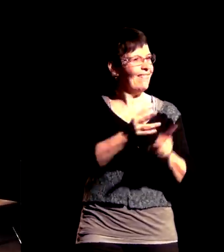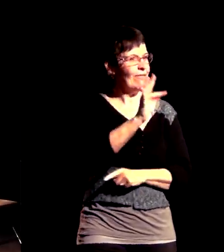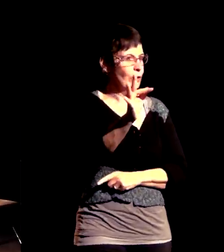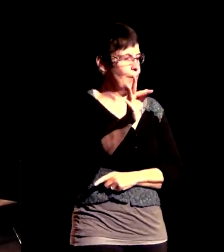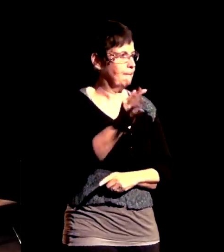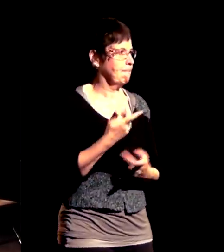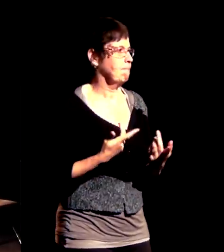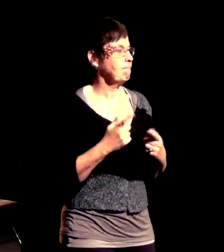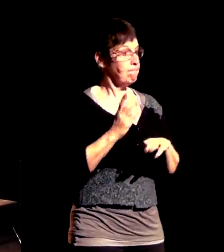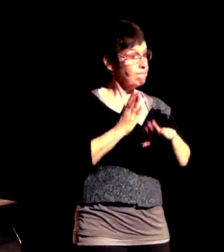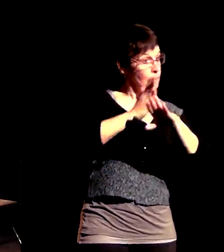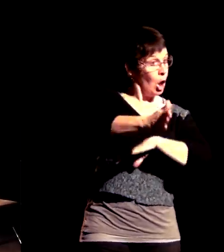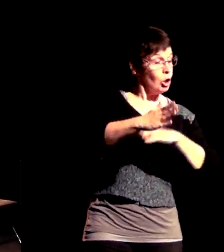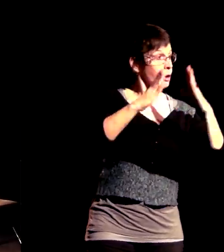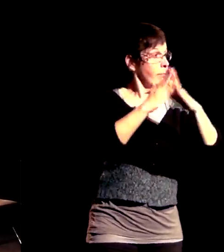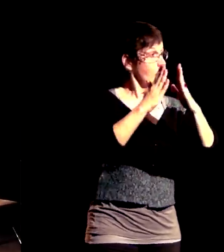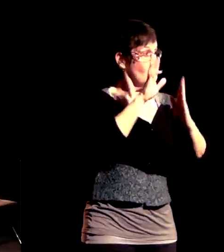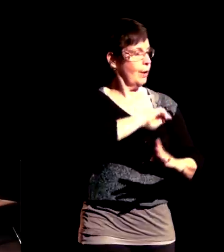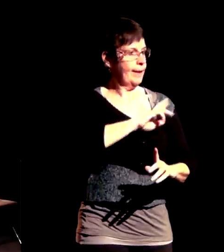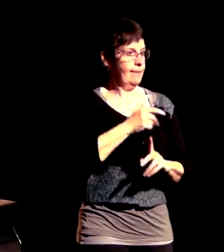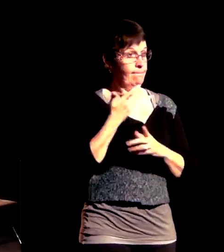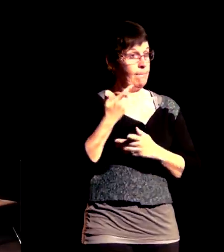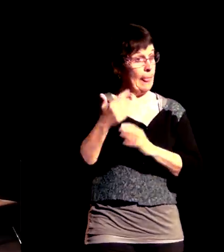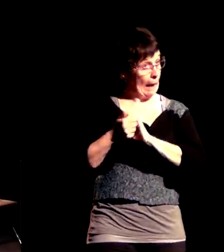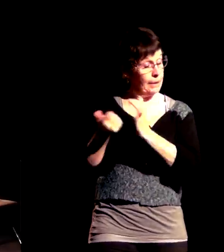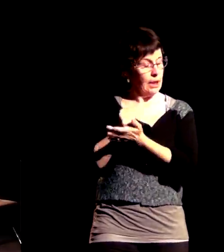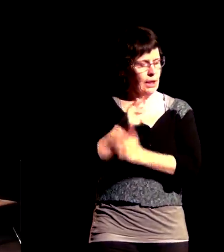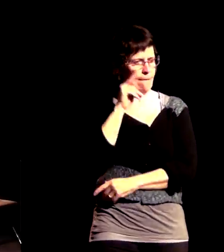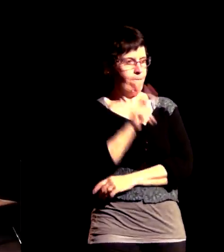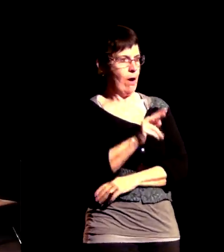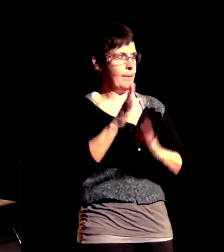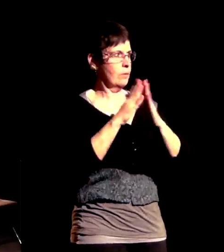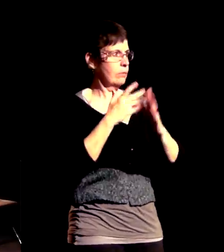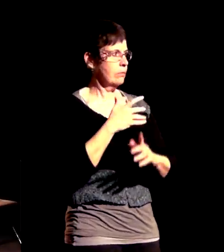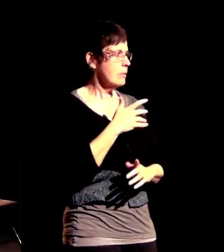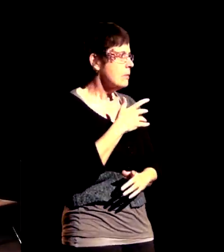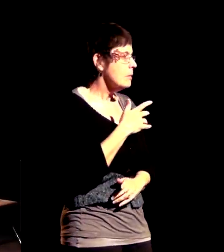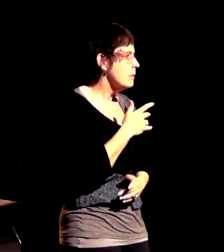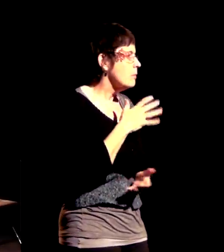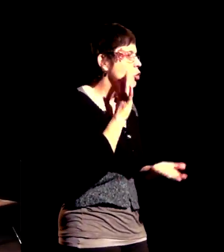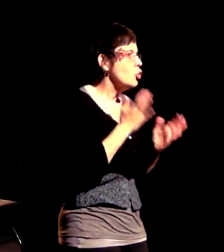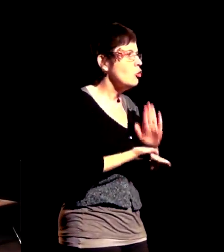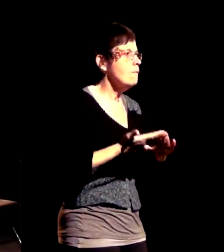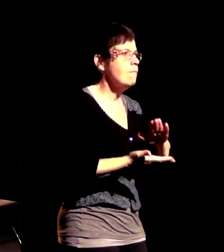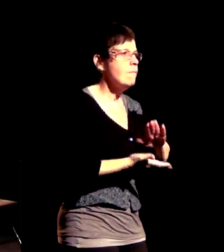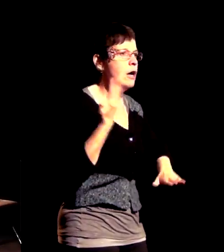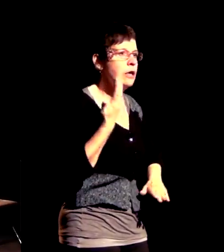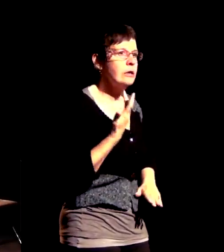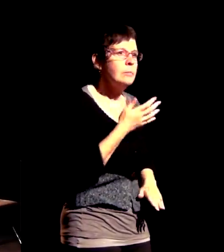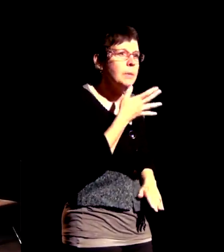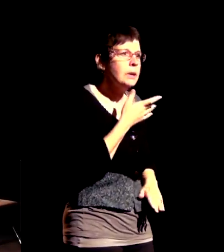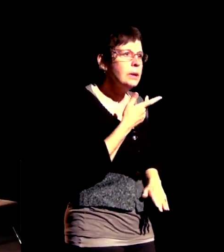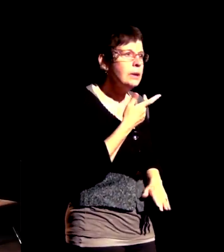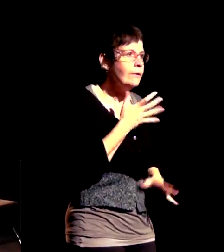une maison de retraite. Et il a vu une maison de retraite. Et il me dit, mais c'est barbare ce que vous faites. Vous mettez